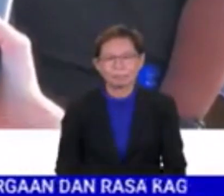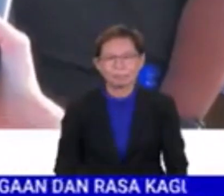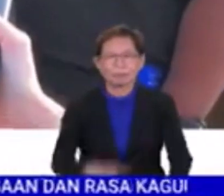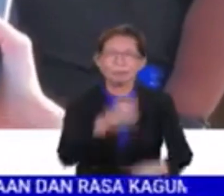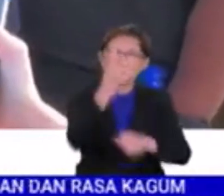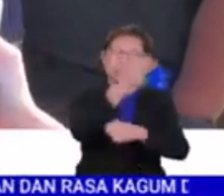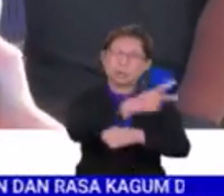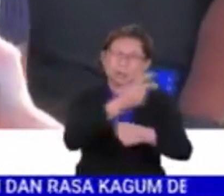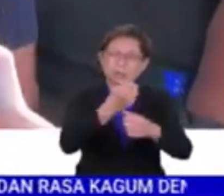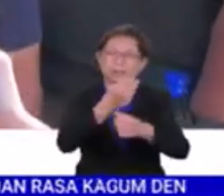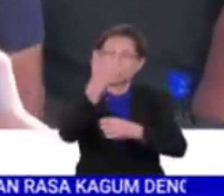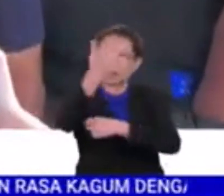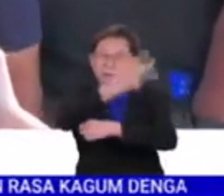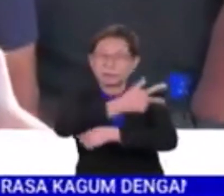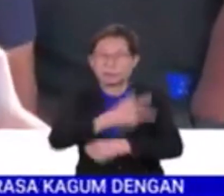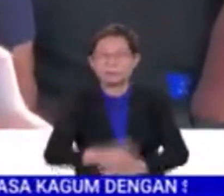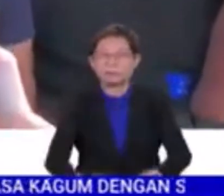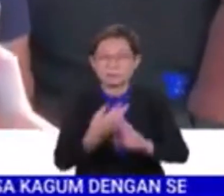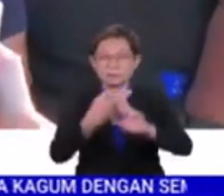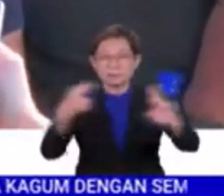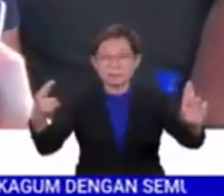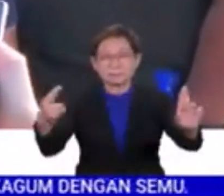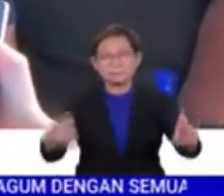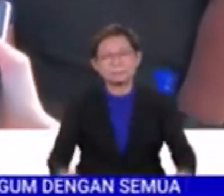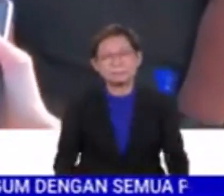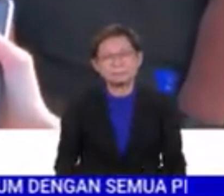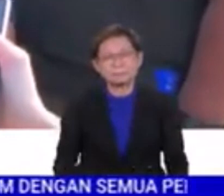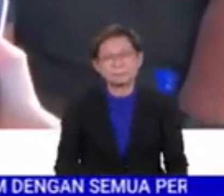Dalam 2-3 hari lah. 2-3 hari syak.